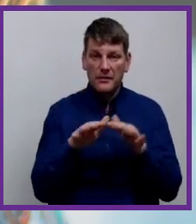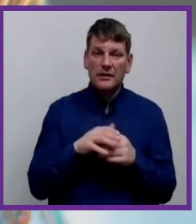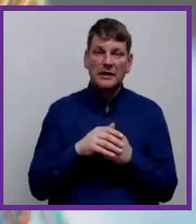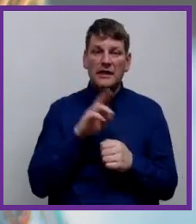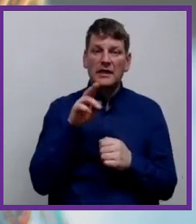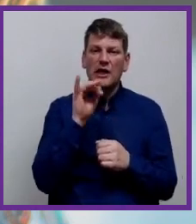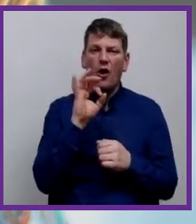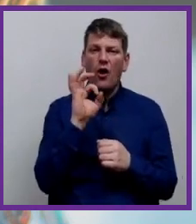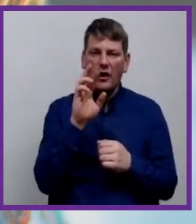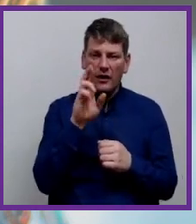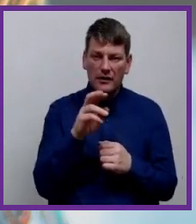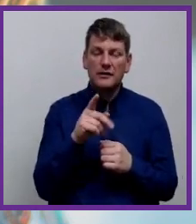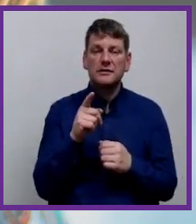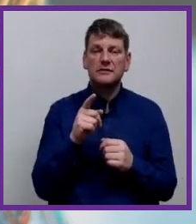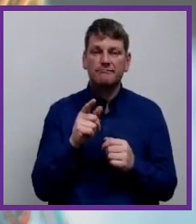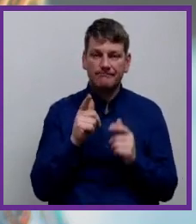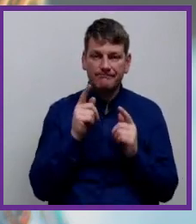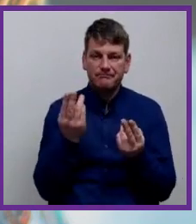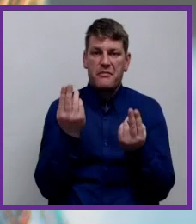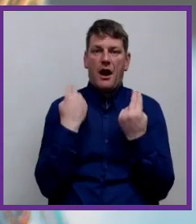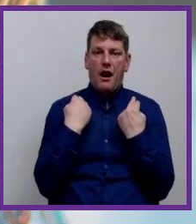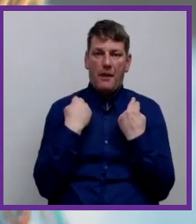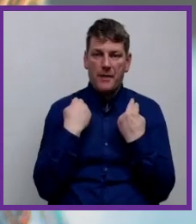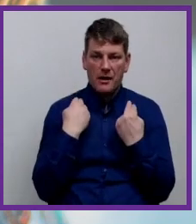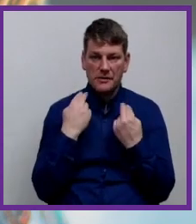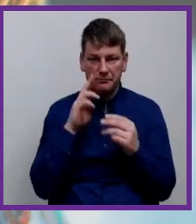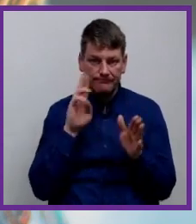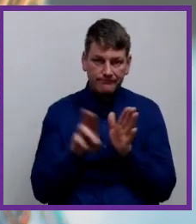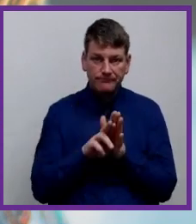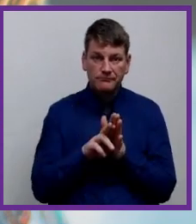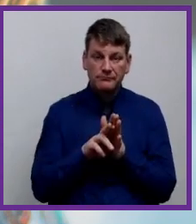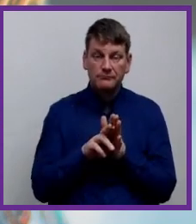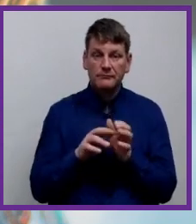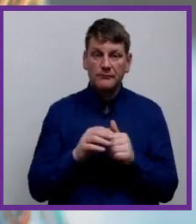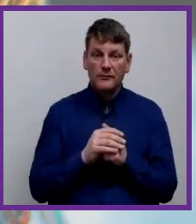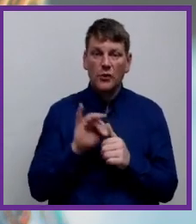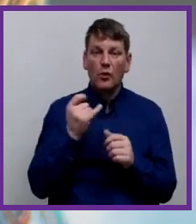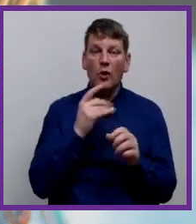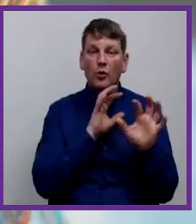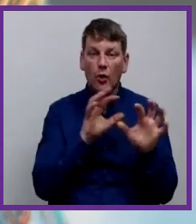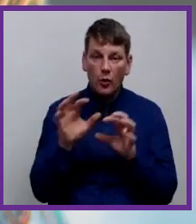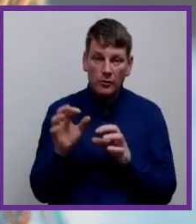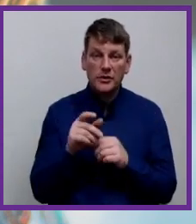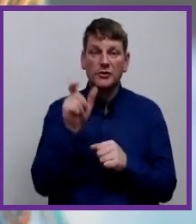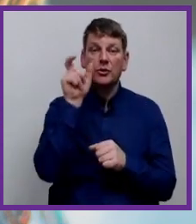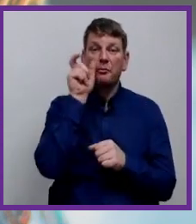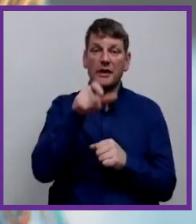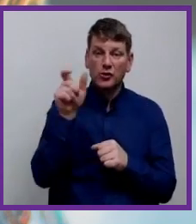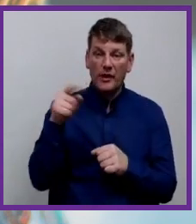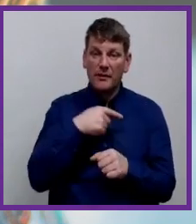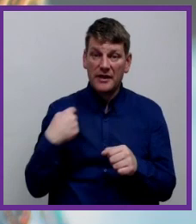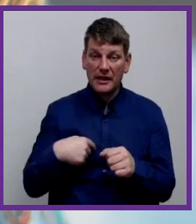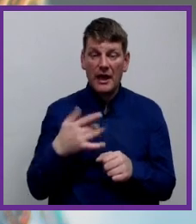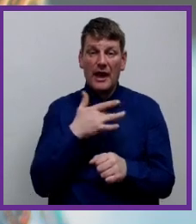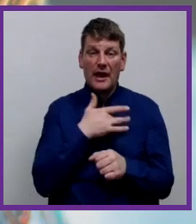spiesti piekāpties. Tāpēc, ka, lūk, norūpējušamies pilsoņiem Ķīnā,